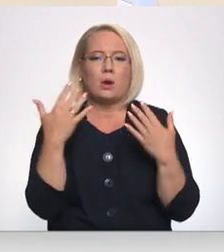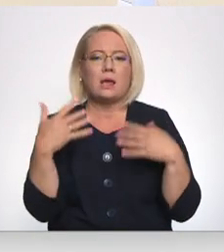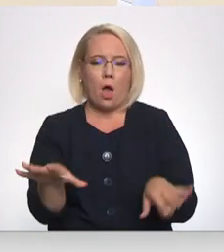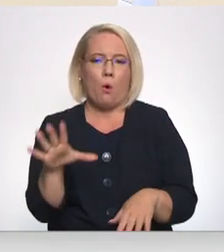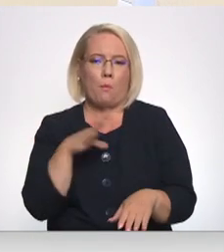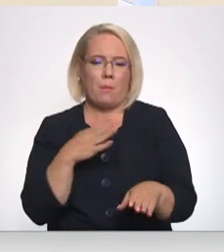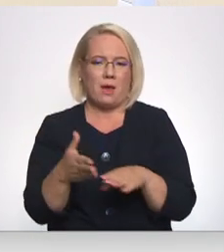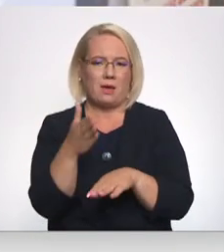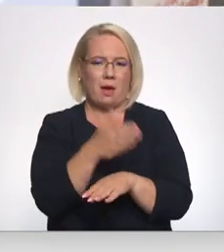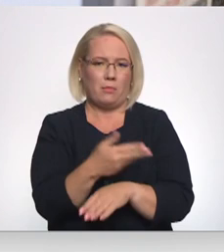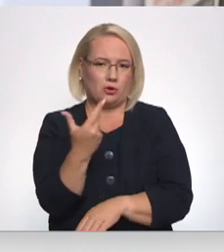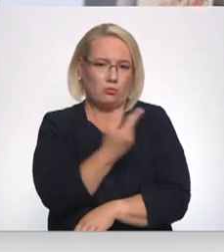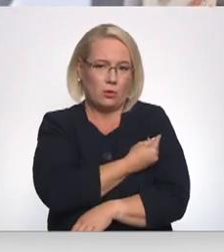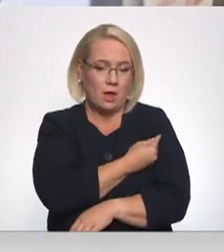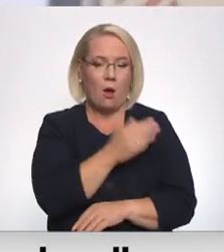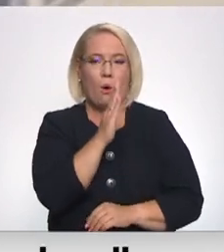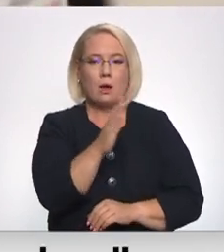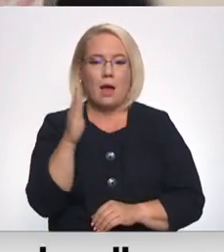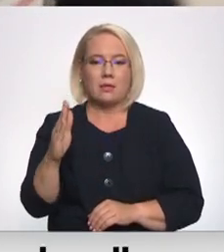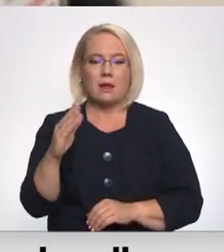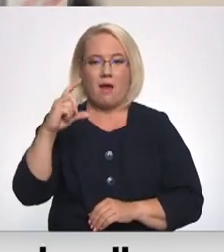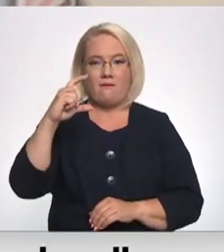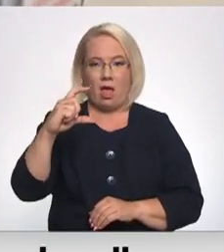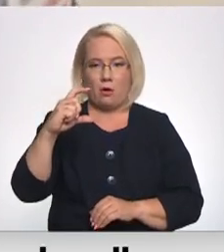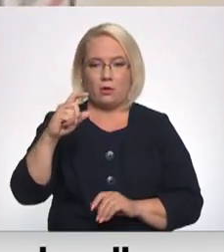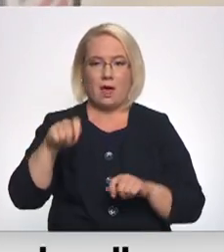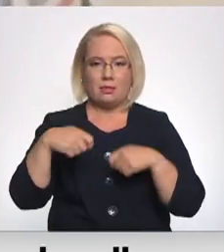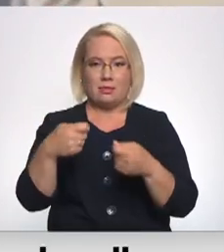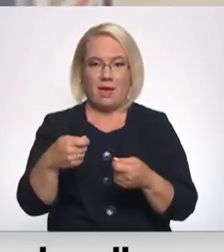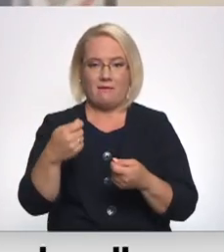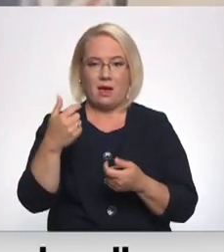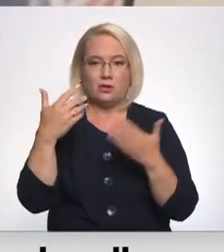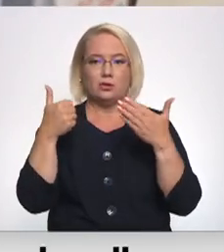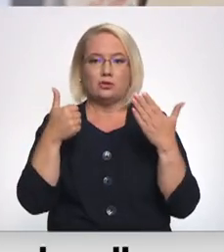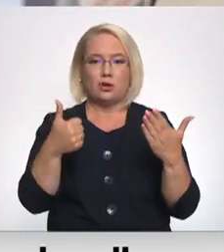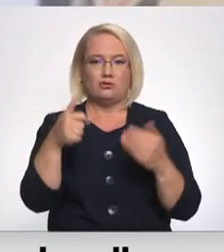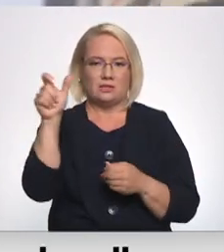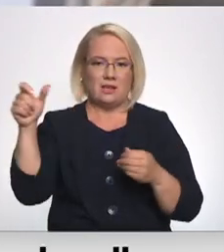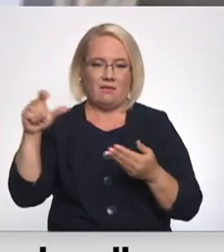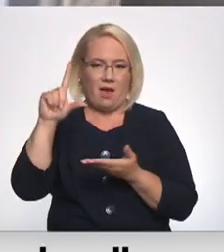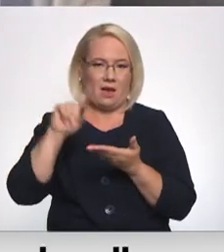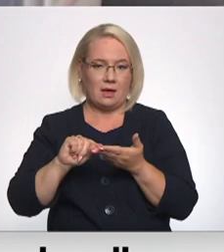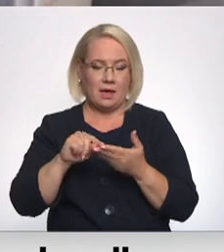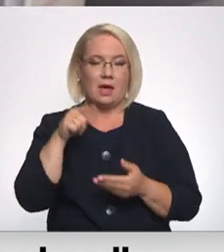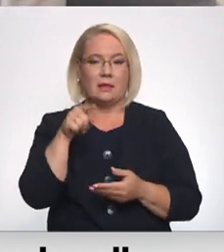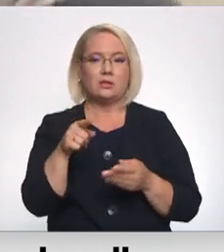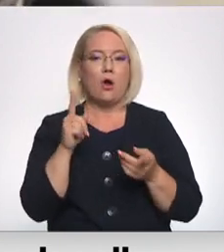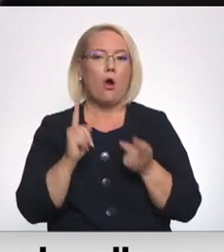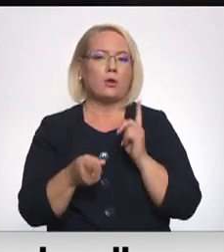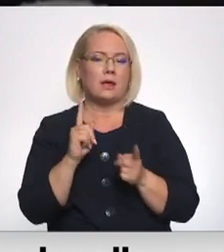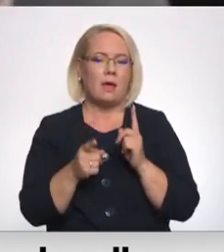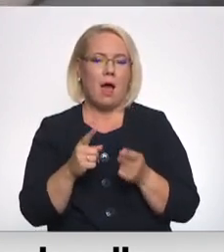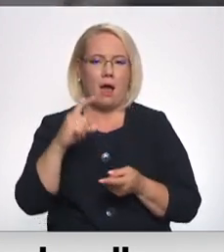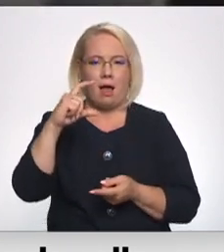saņēma pret COVID-19, un katrā flakonā ir deva 6 cilvēkiem. Šīs ir oriģinālo vakcīnu Comirnaty